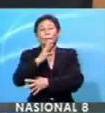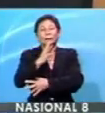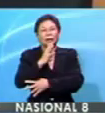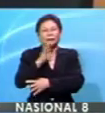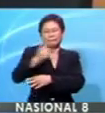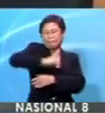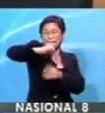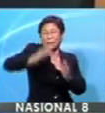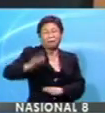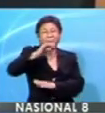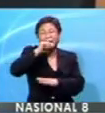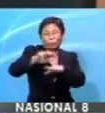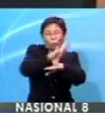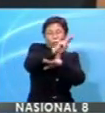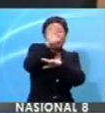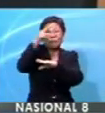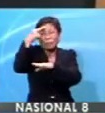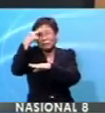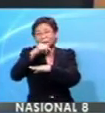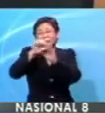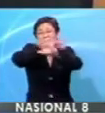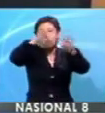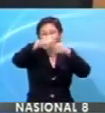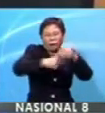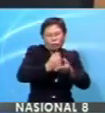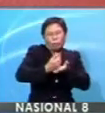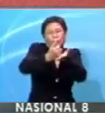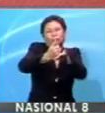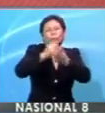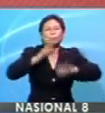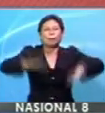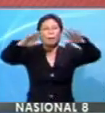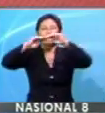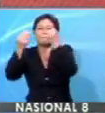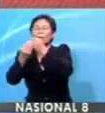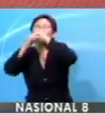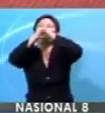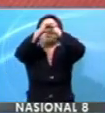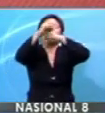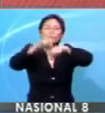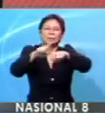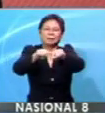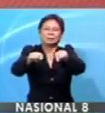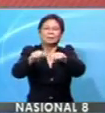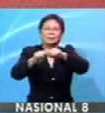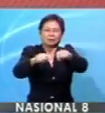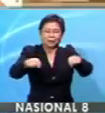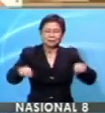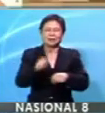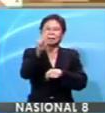Pi pembangkang menggunak fakta yang jel berkenaan bantuan banjir kepada masyarakat orang asli di kawasan Tasik